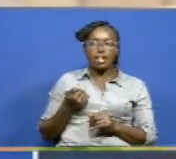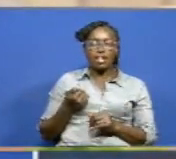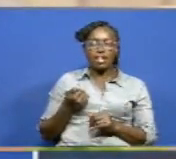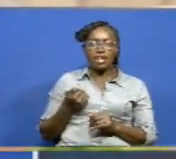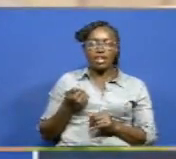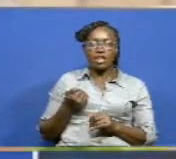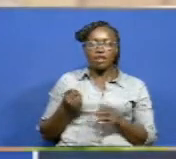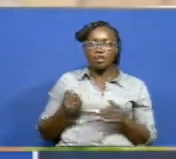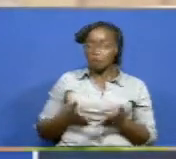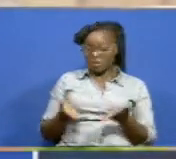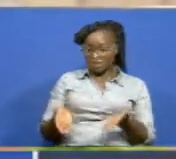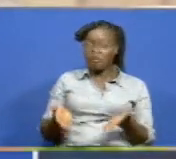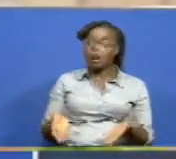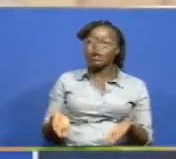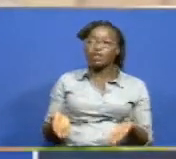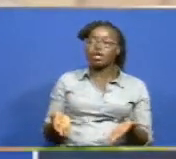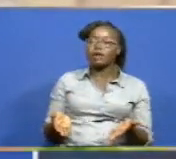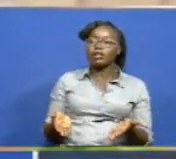Alizaliwa hapa hapa tu.